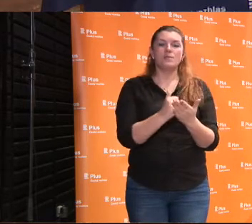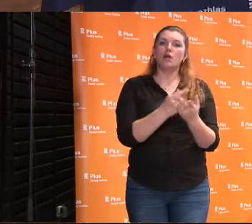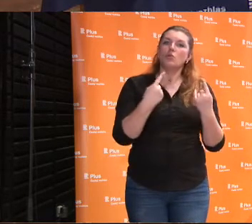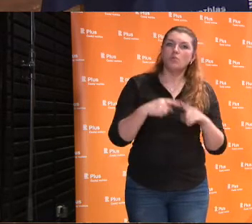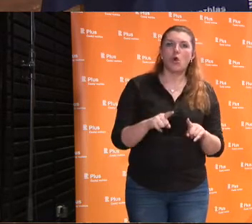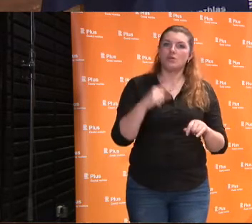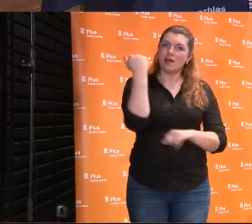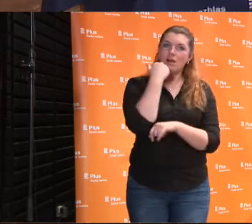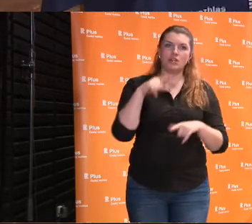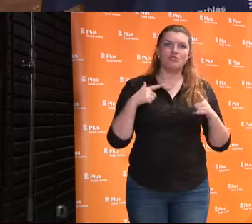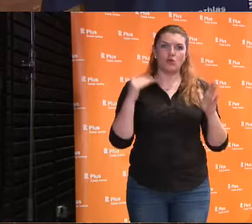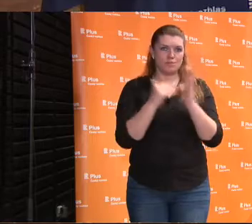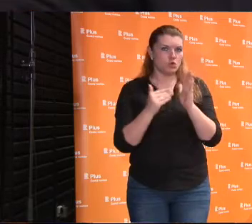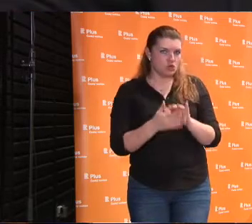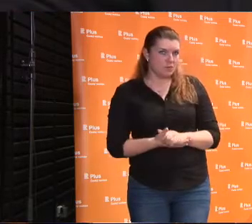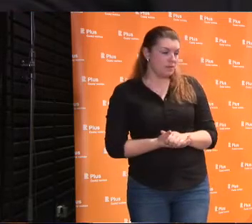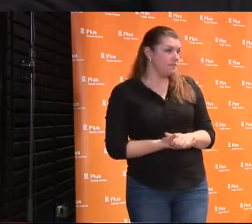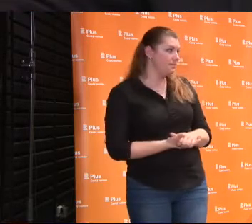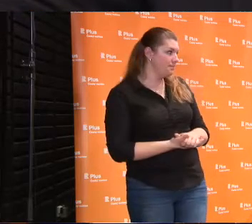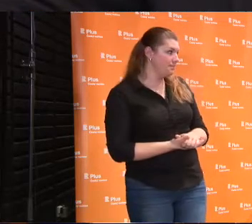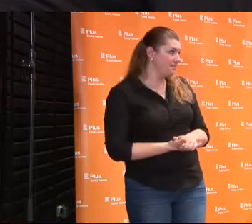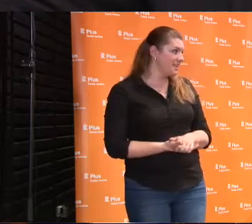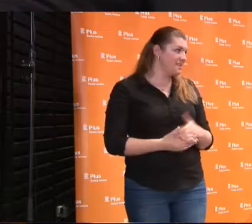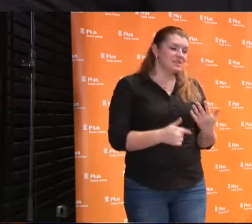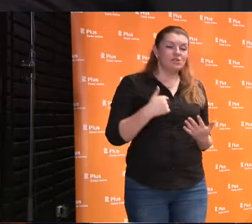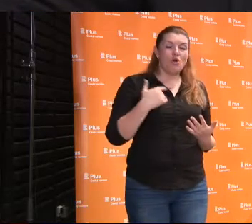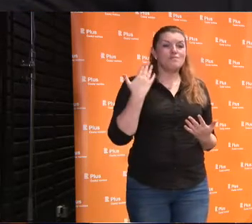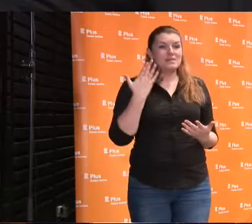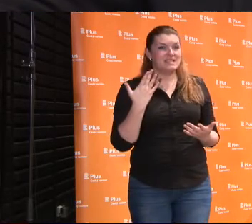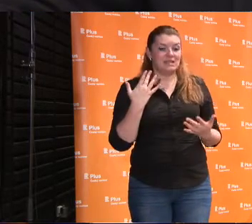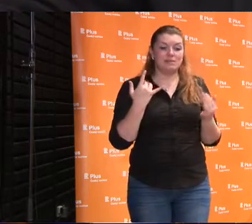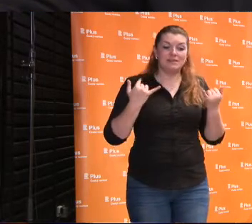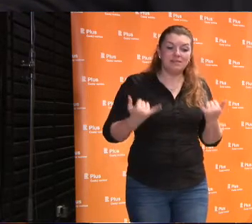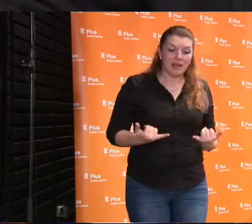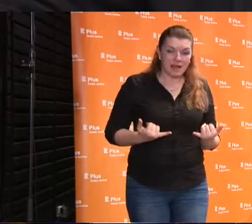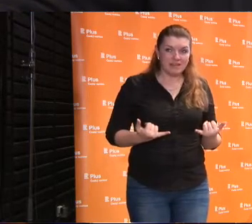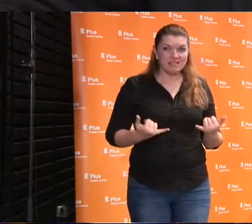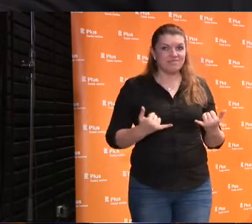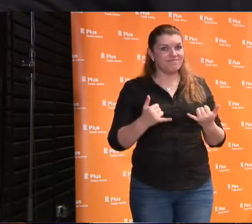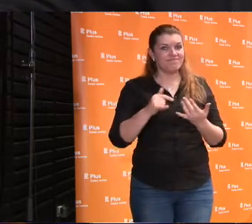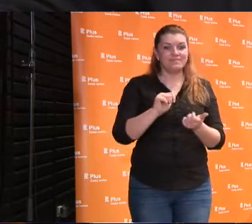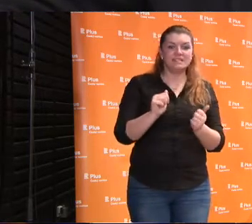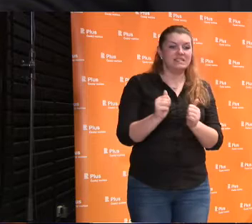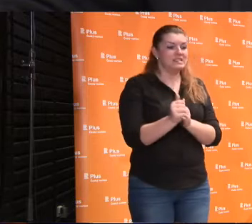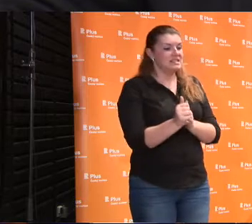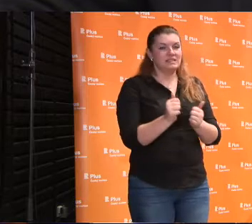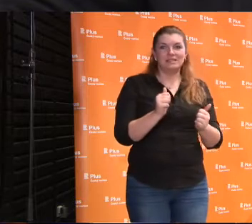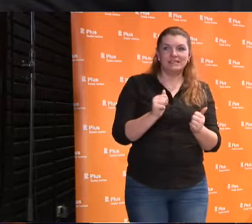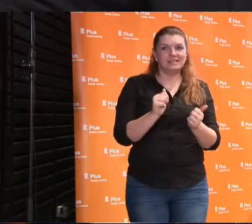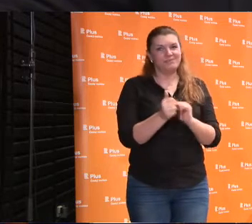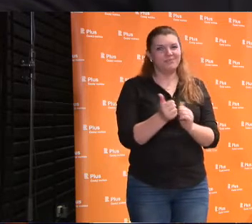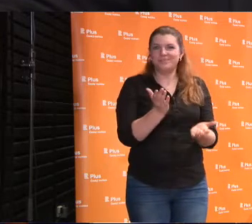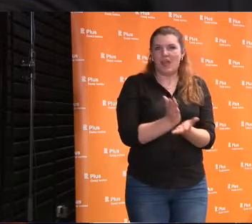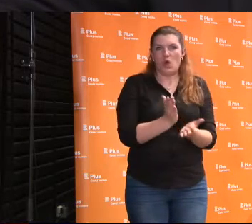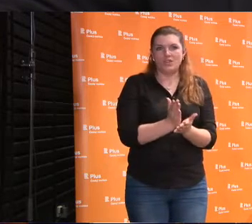životní potřeby. Já si myslím, že ženeme káru před koněm, že v tuto chvíli je to